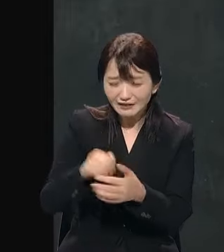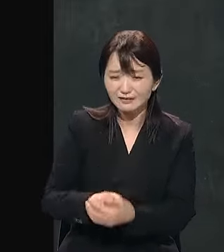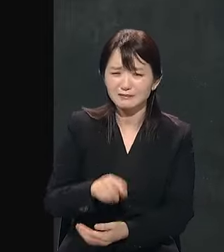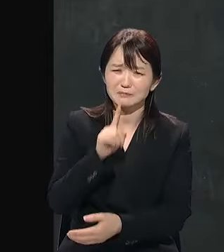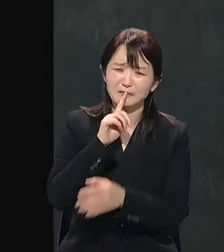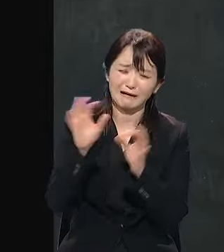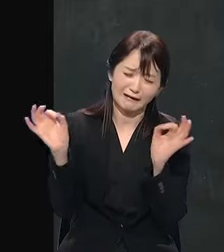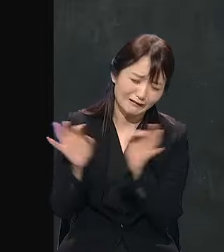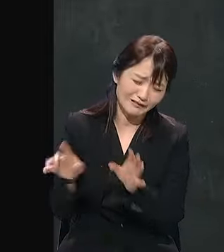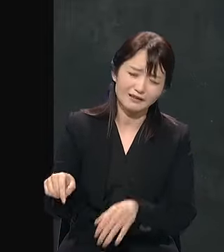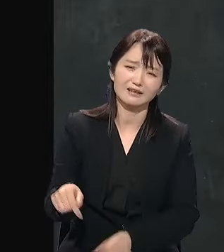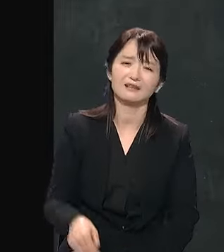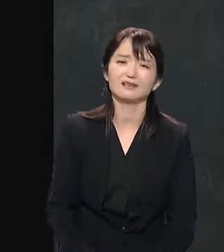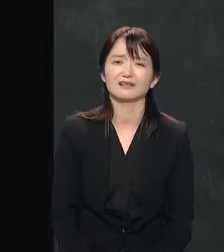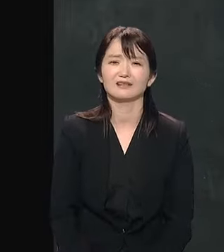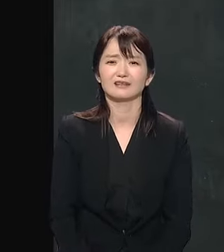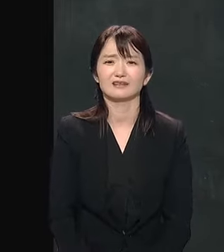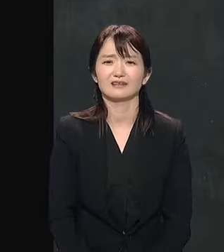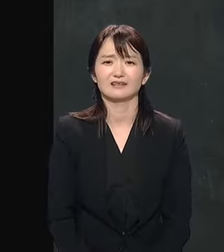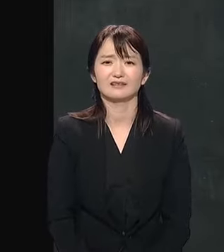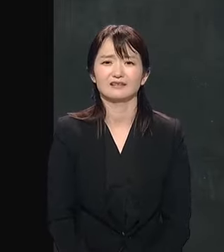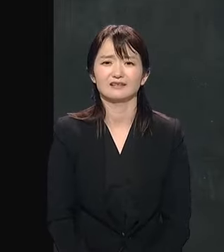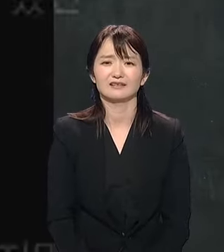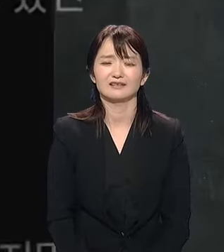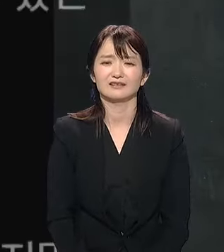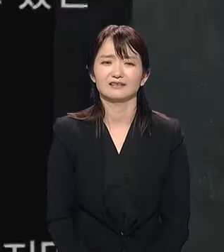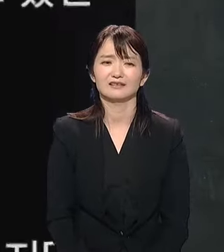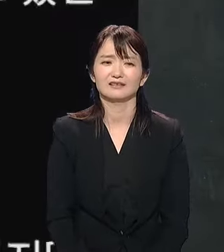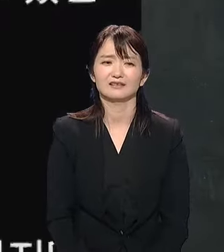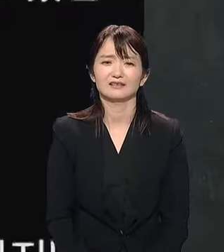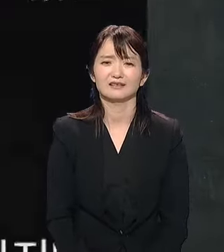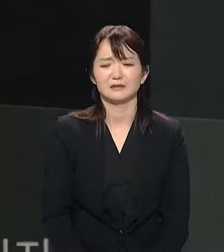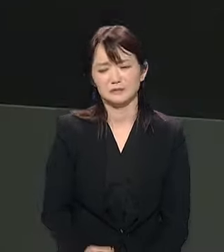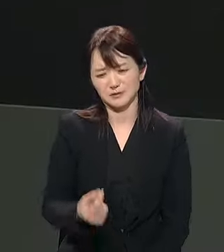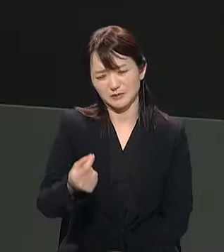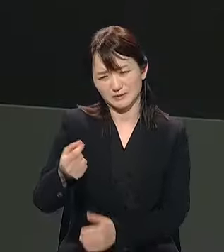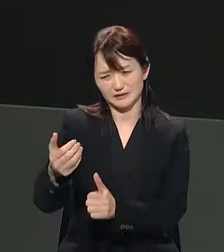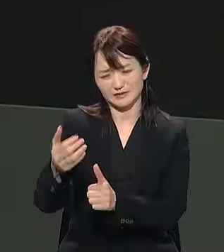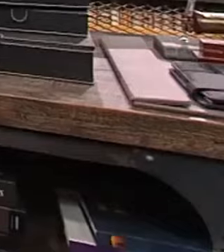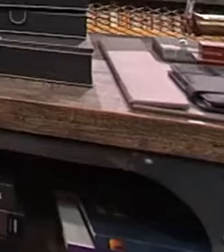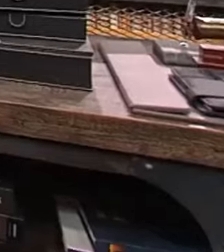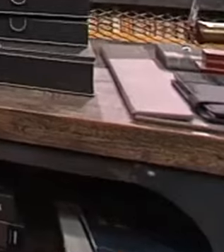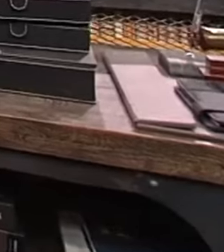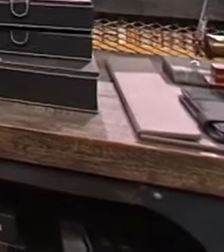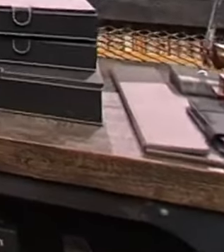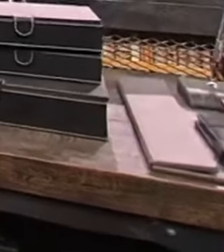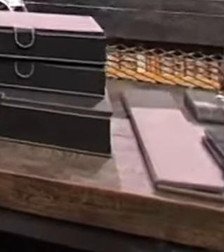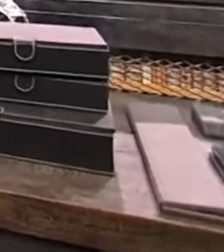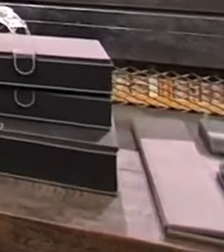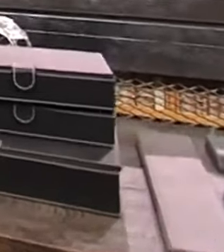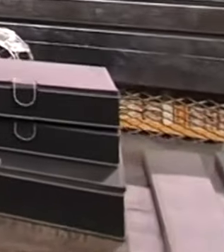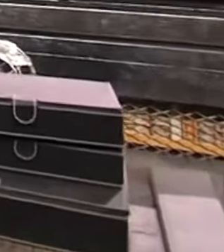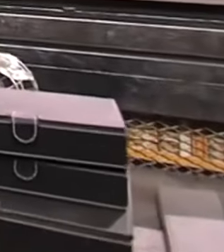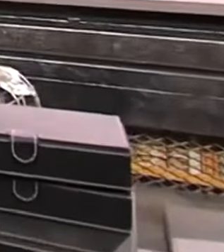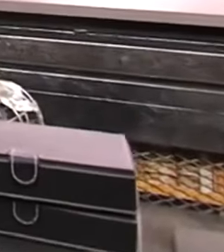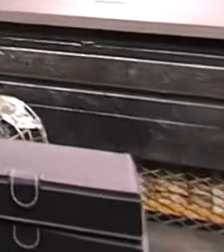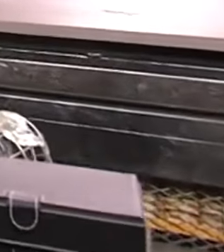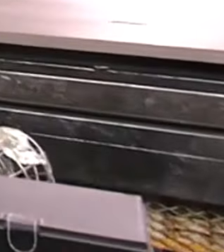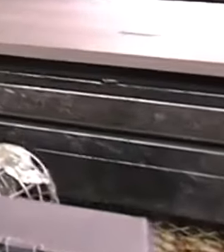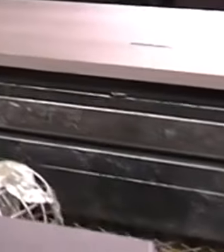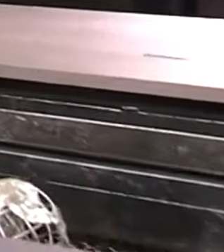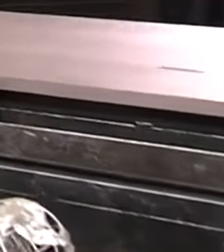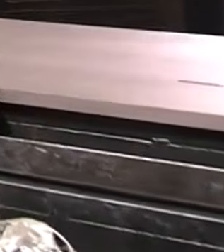되는 소리를 하세요. 그러니까요. 알겠습니다. 빨리 좀 잡혔으면 좋겠어요. 이 사건의 진실을 추적하고